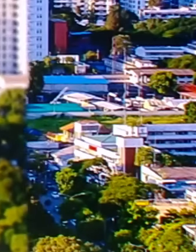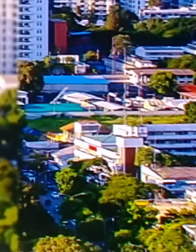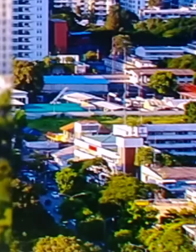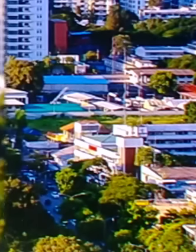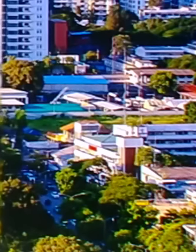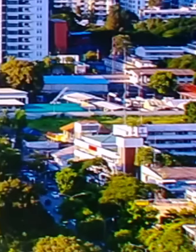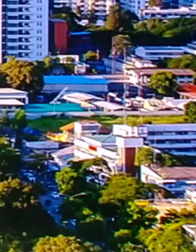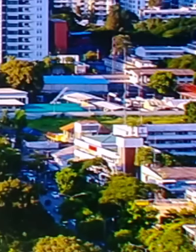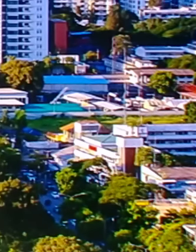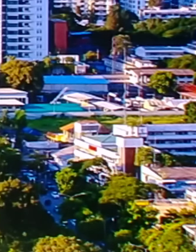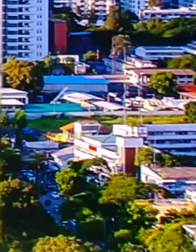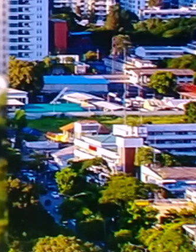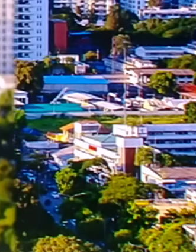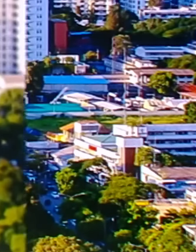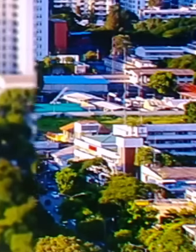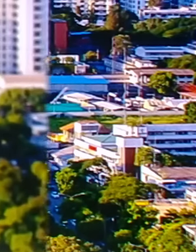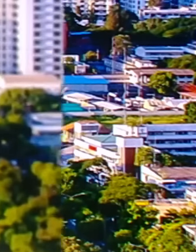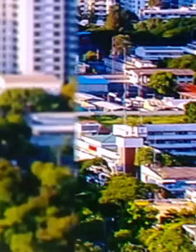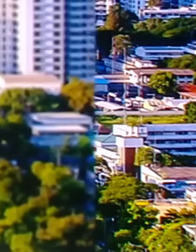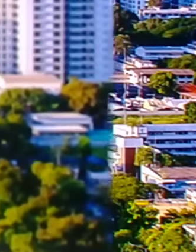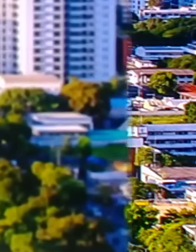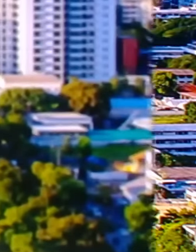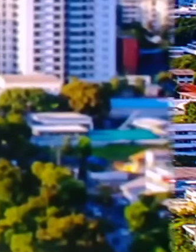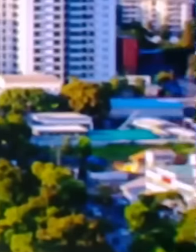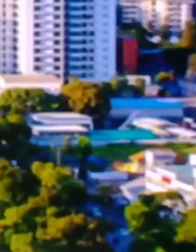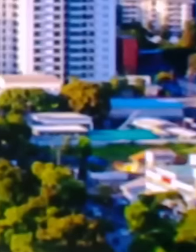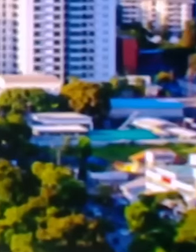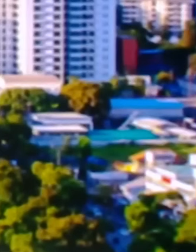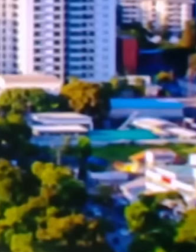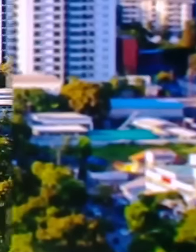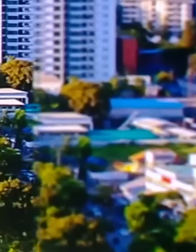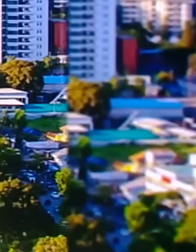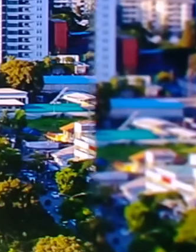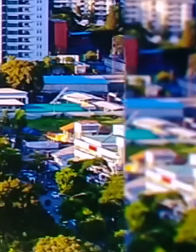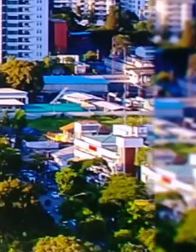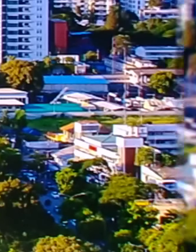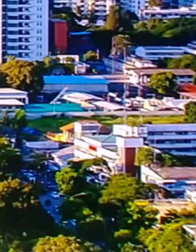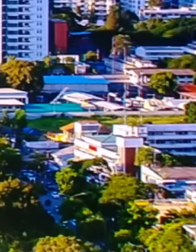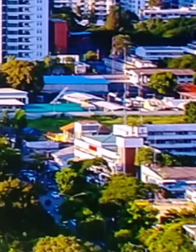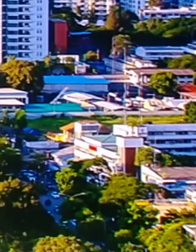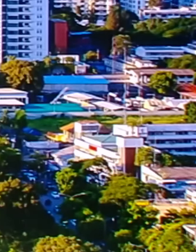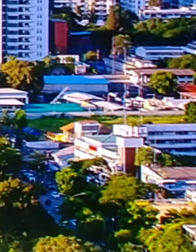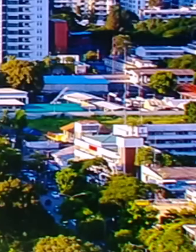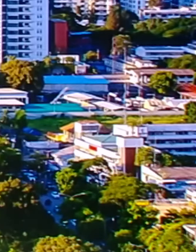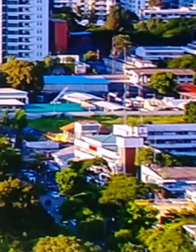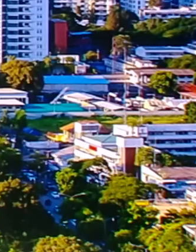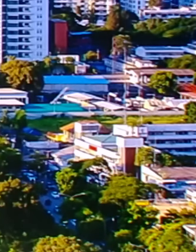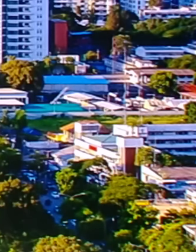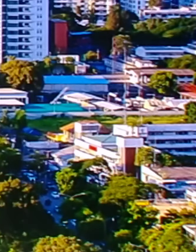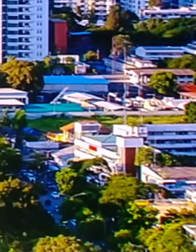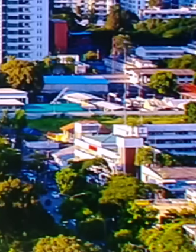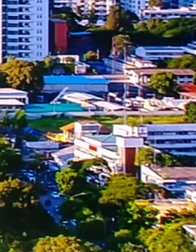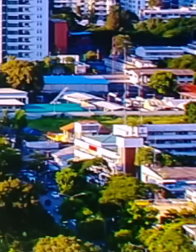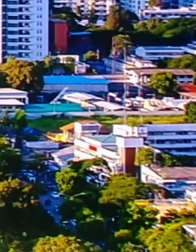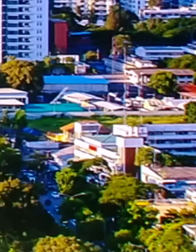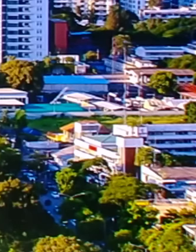ค่ะมีการพบแร่มูลค่าสูงนะคะแร่ที่สำคัญเนี่ยมากมายหลายพื้นที่เรียกว่าเป็นขุมทรัพย์หลายหมื่นล้านเลยนะคะ